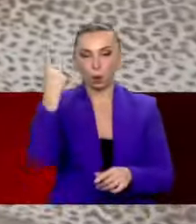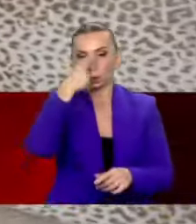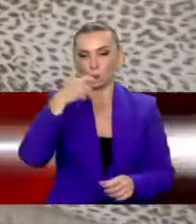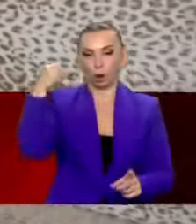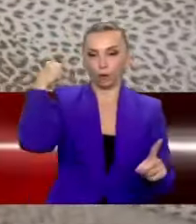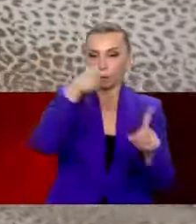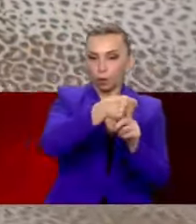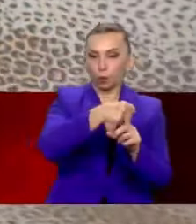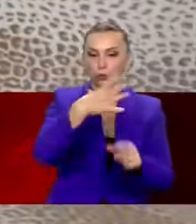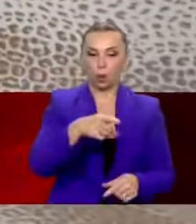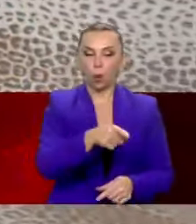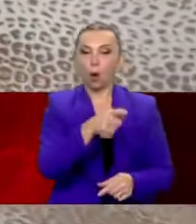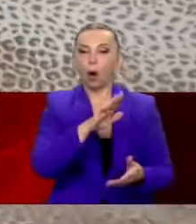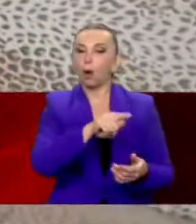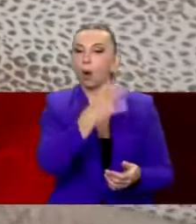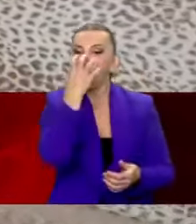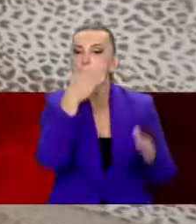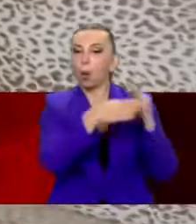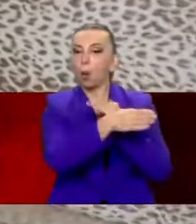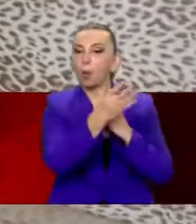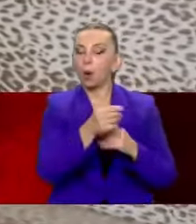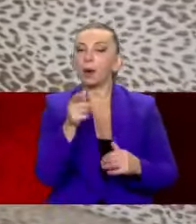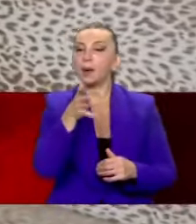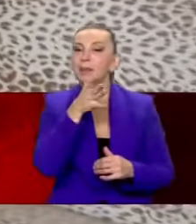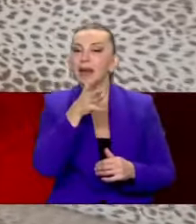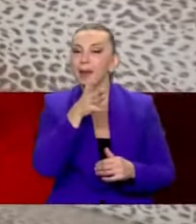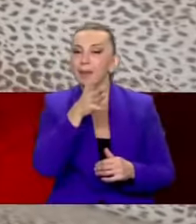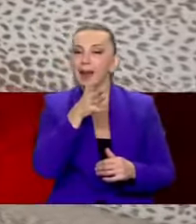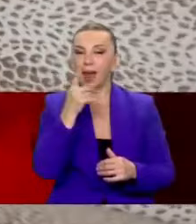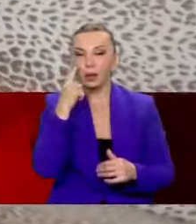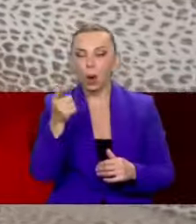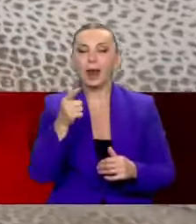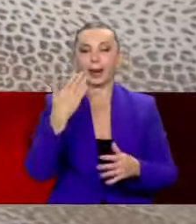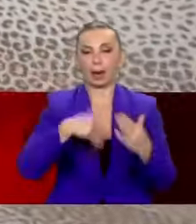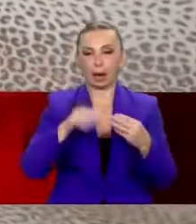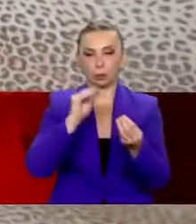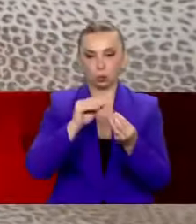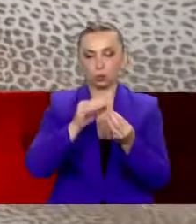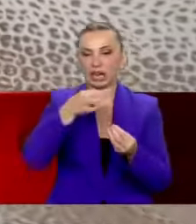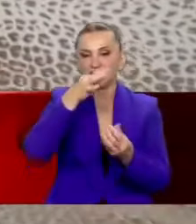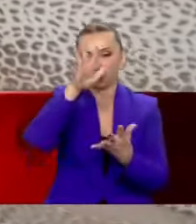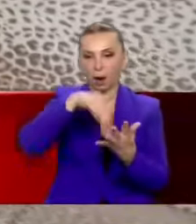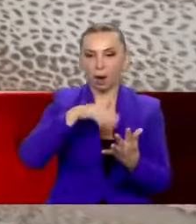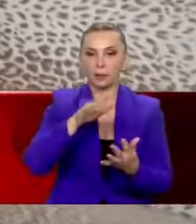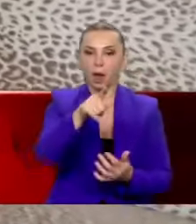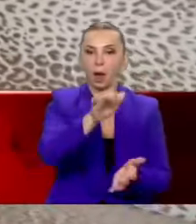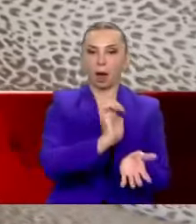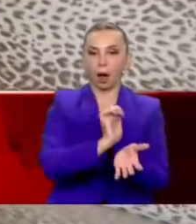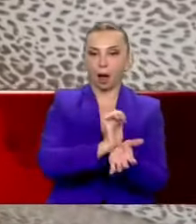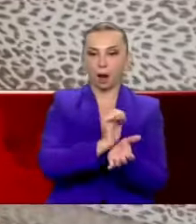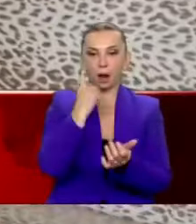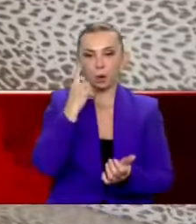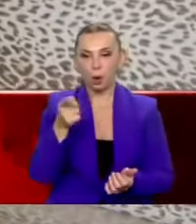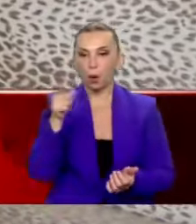ardından da ölümüne neden olan o arkadaşı hakkında kasten yaralama suçundan iddianame düzenlendi. Aile ise avukatları aracılığıyla